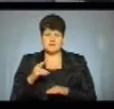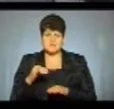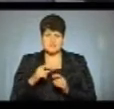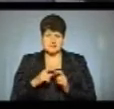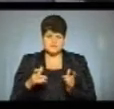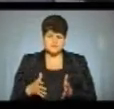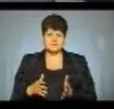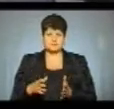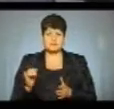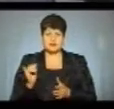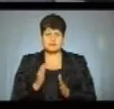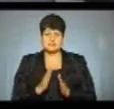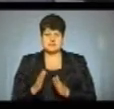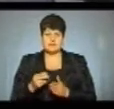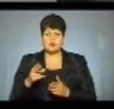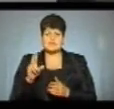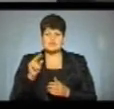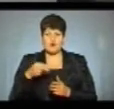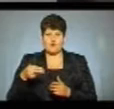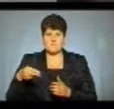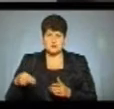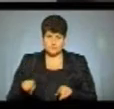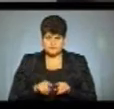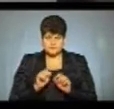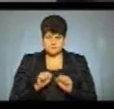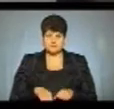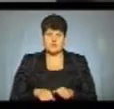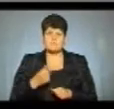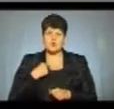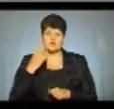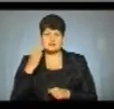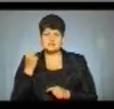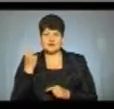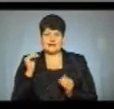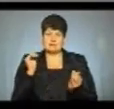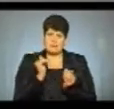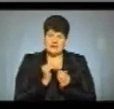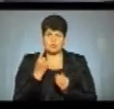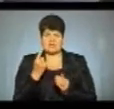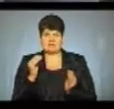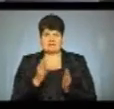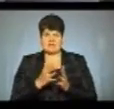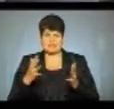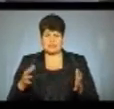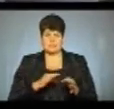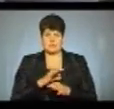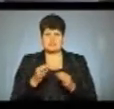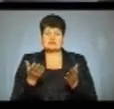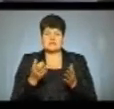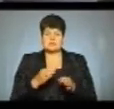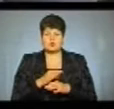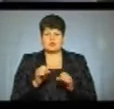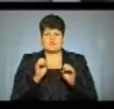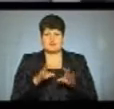систему цифрового підпису. Проголосувати можна за один малий та великий проєкт. Чоловік каже, за які проєкти